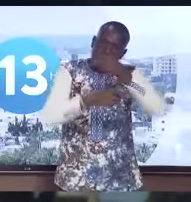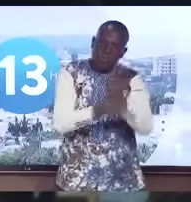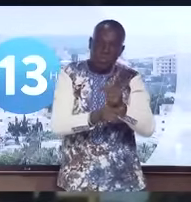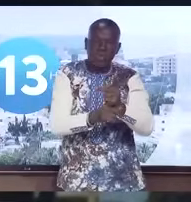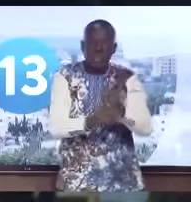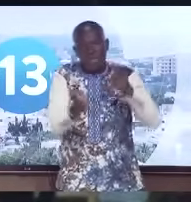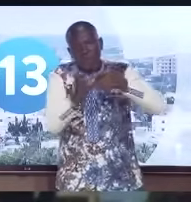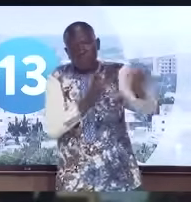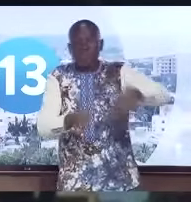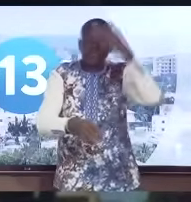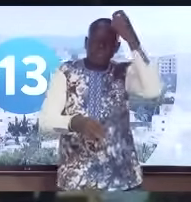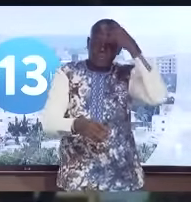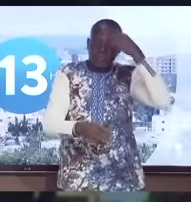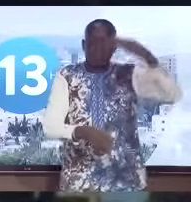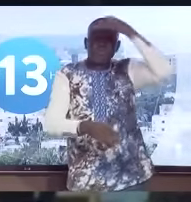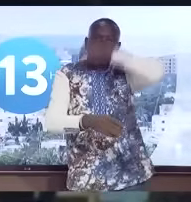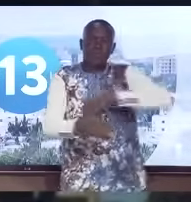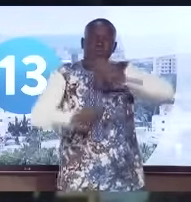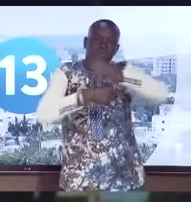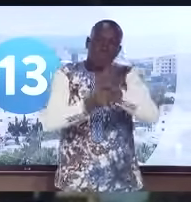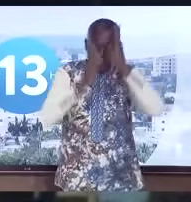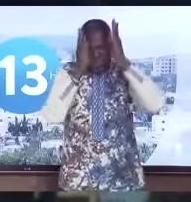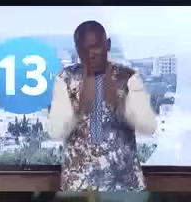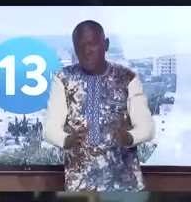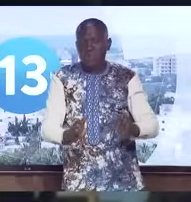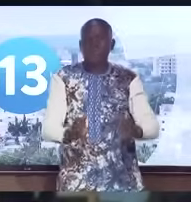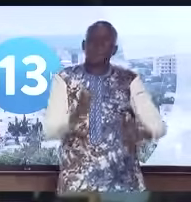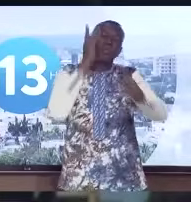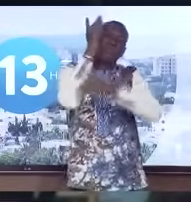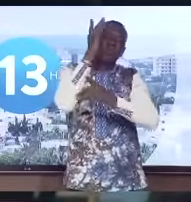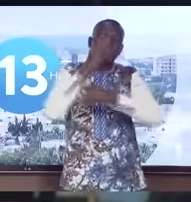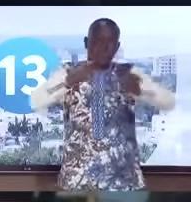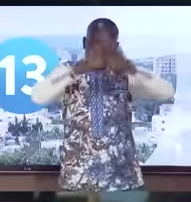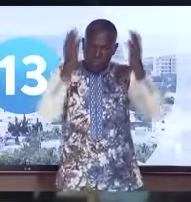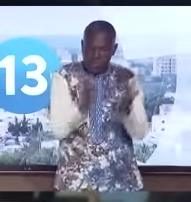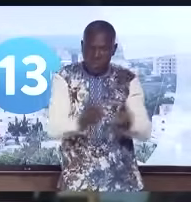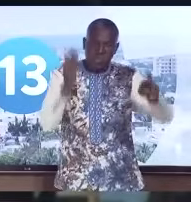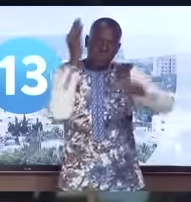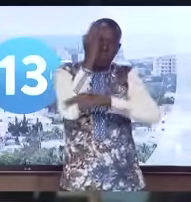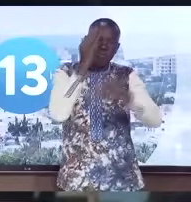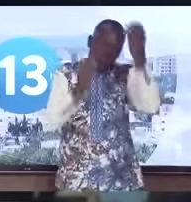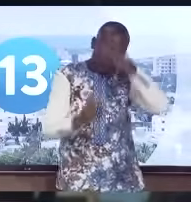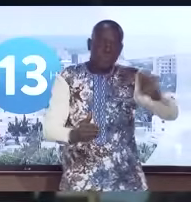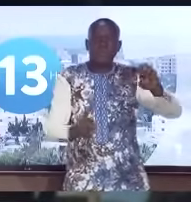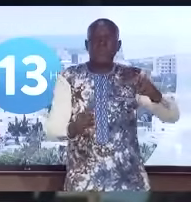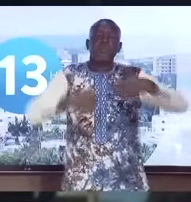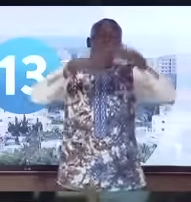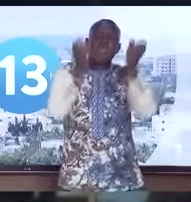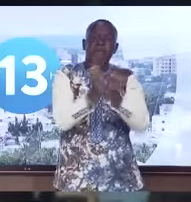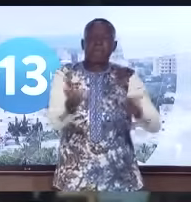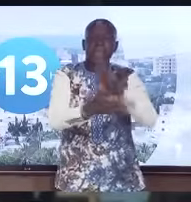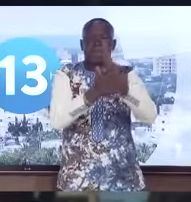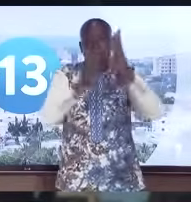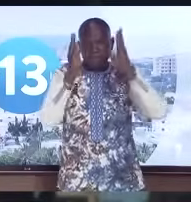par le gouvernement au profit des producteurs. À Diabo, une commune rurale dans la région de l'Est, nos équipes de reportage